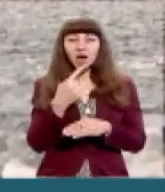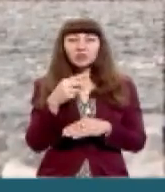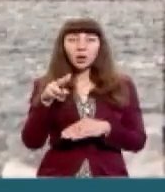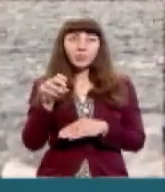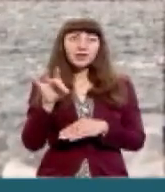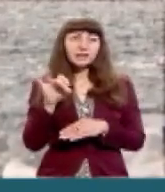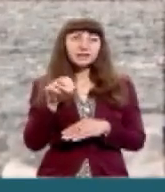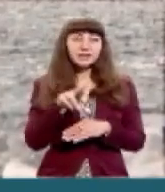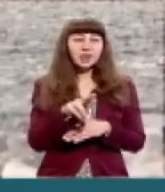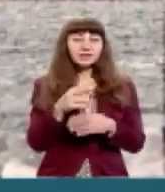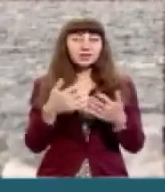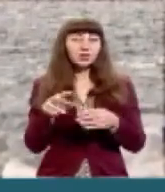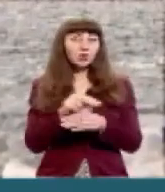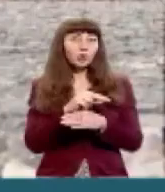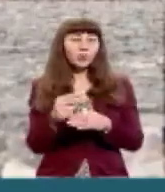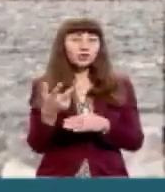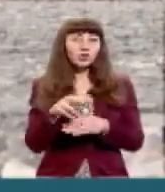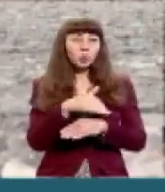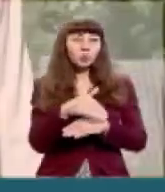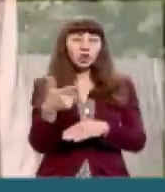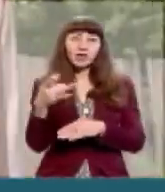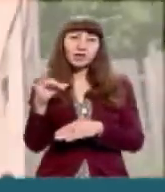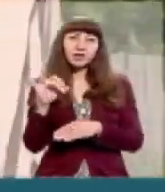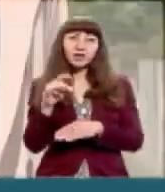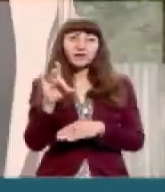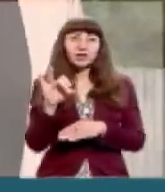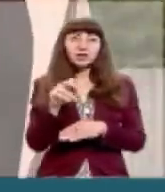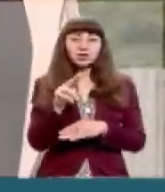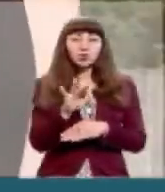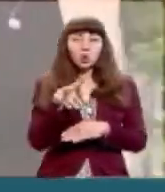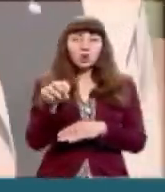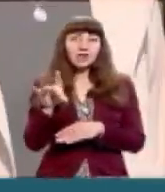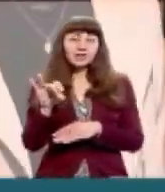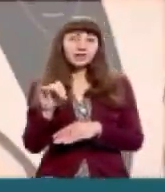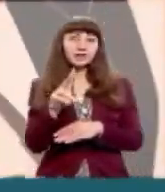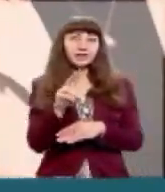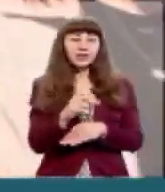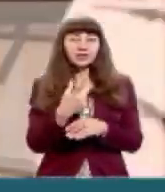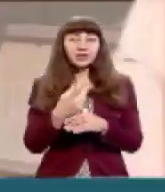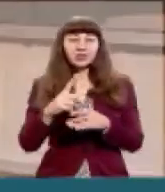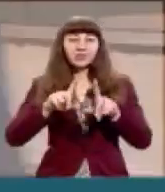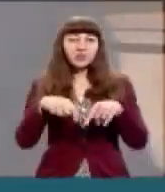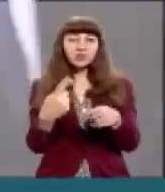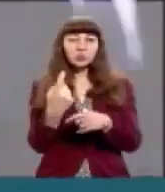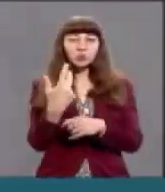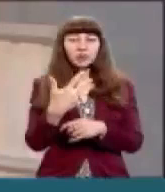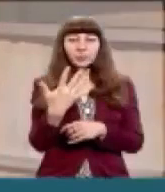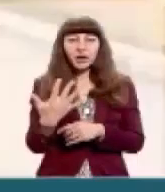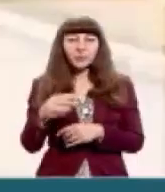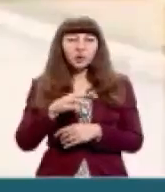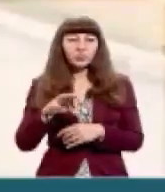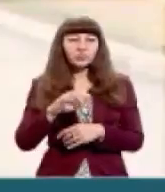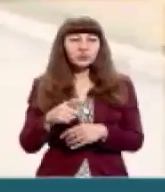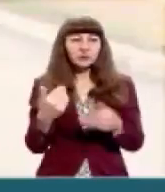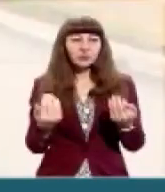Пресня. Средним ремонтом охвачено три улицы – Гагарина, Ленина и Власенко. В общей сложности из бюджета на это выделено 135 миллионов тенге.